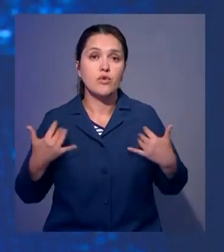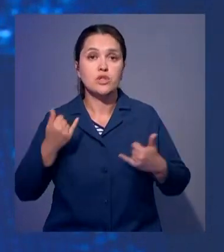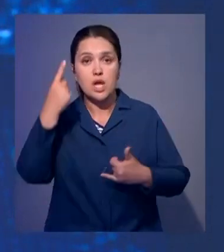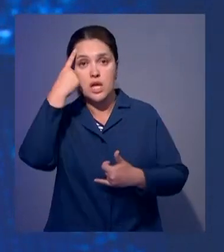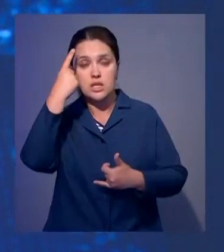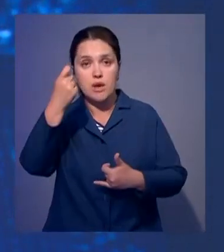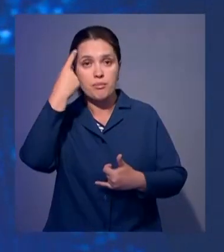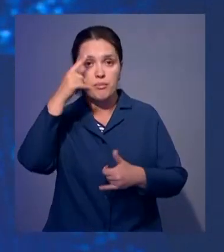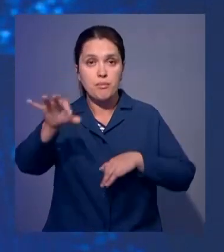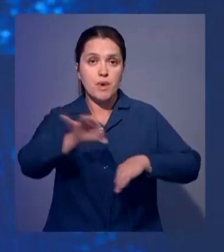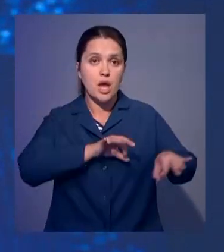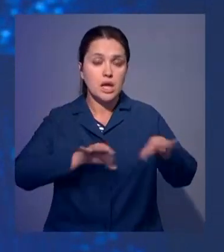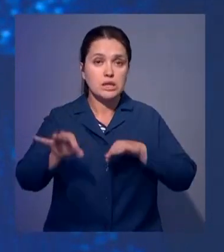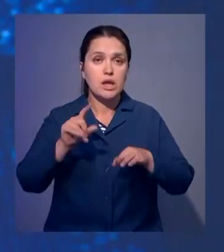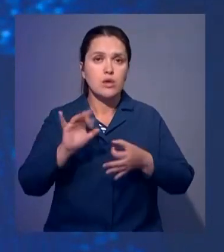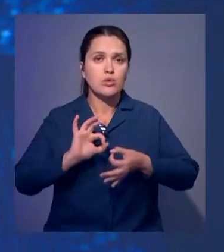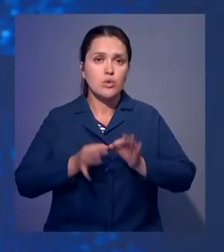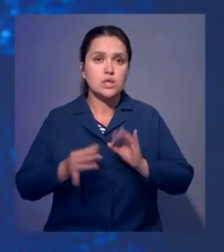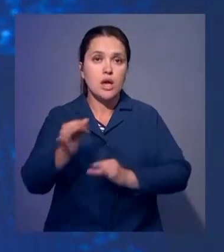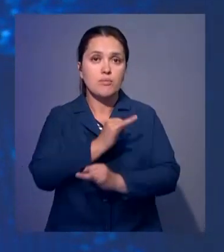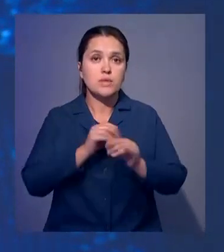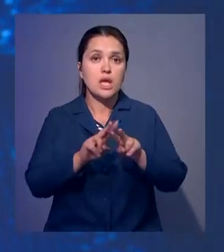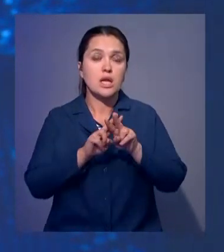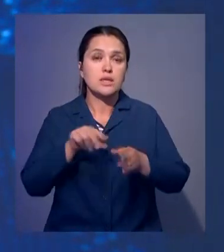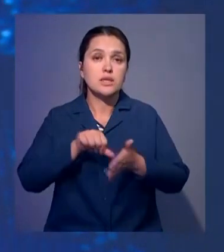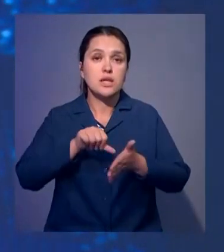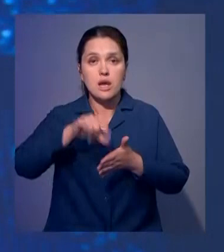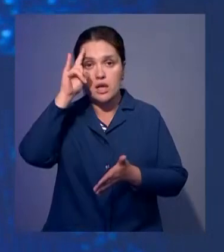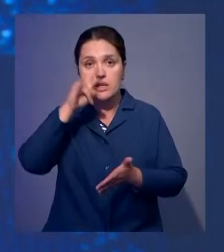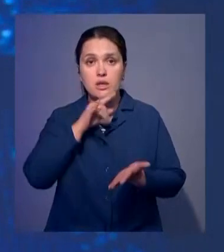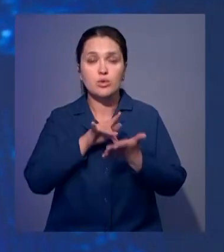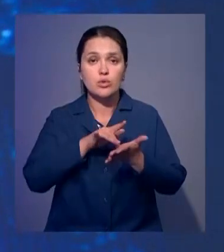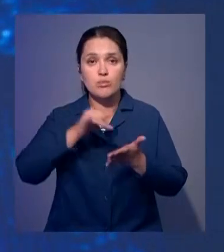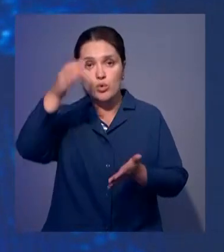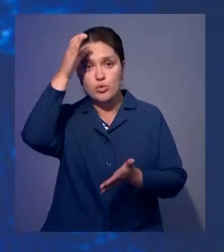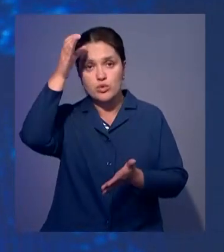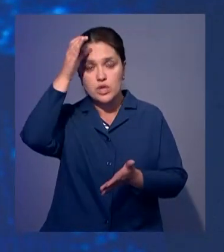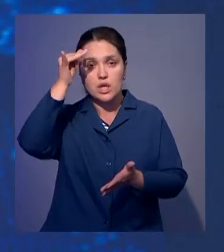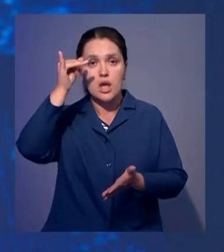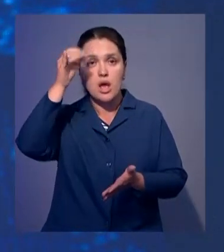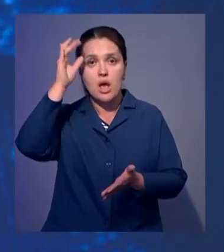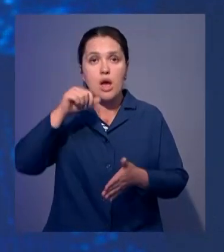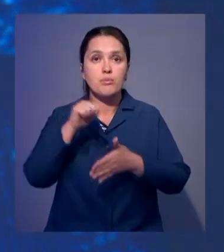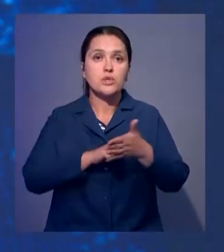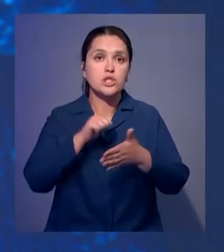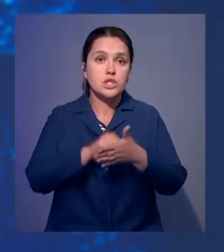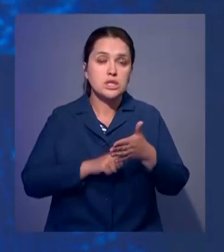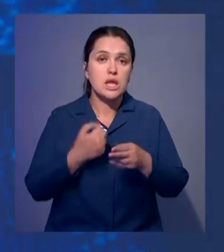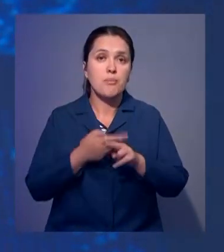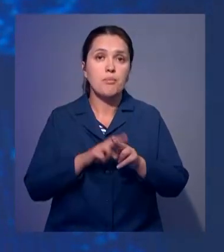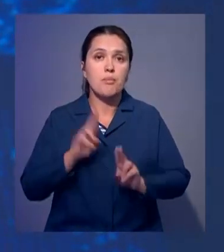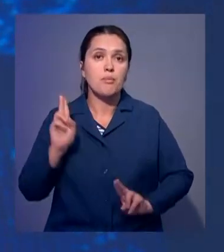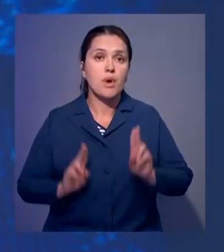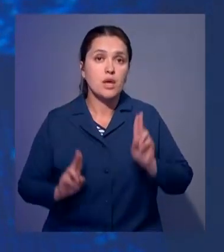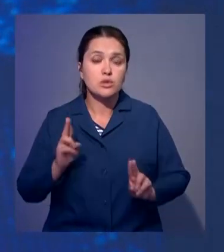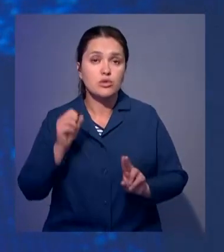заявили разработчики проекта. Нюансы обсуждали в столице представители казах-туризма и ученые. Научное обоснование и нормативно-правовая база